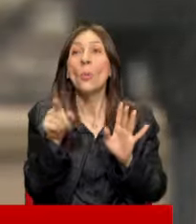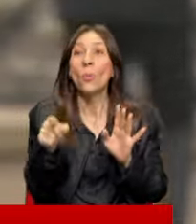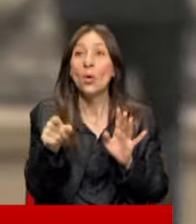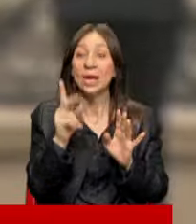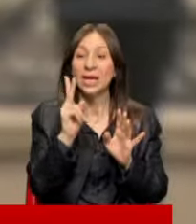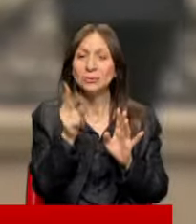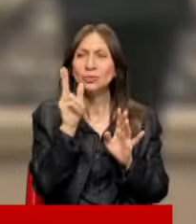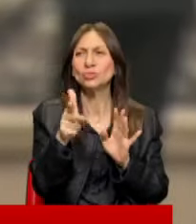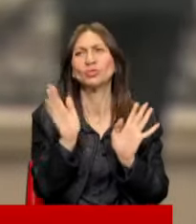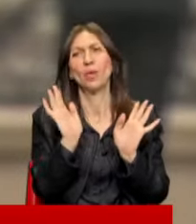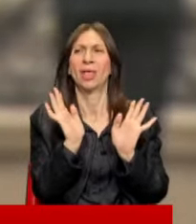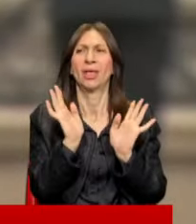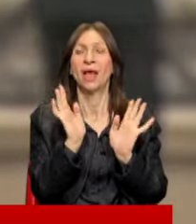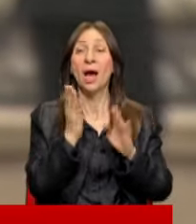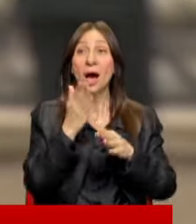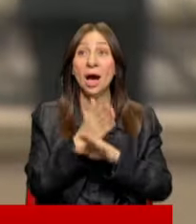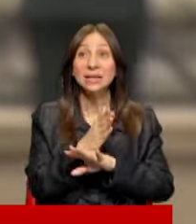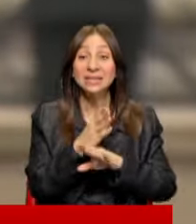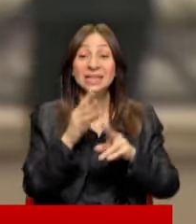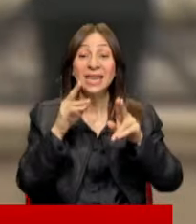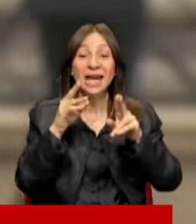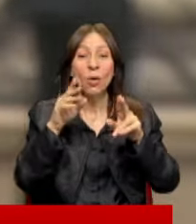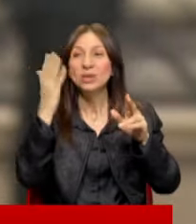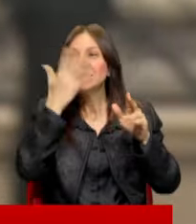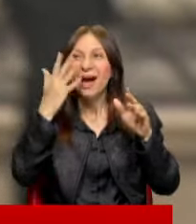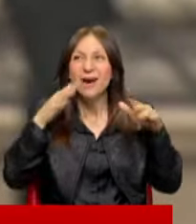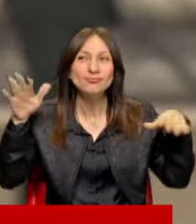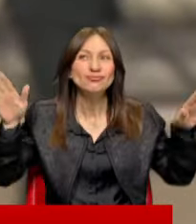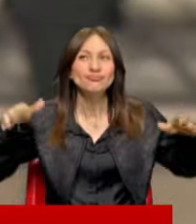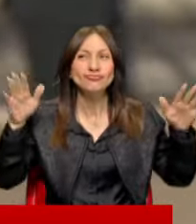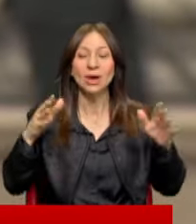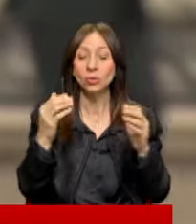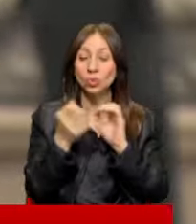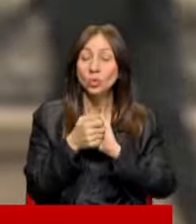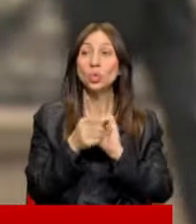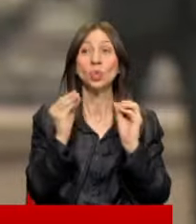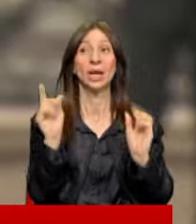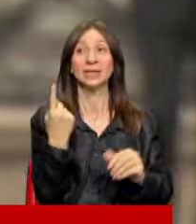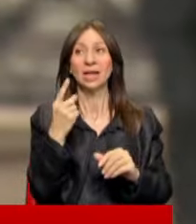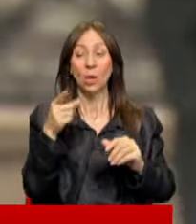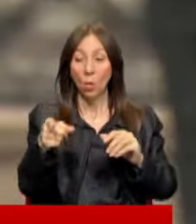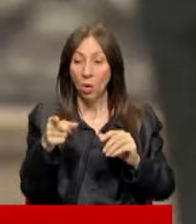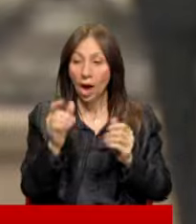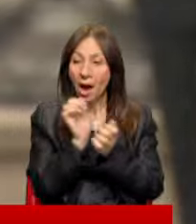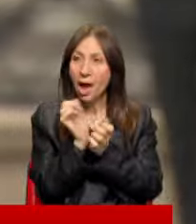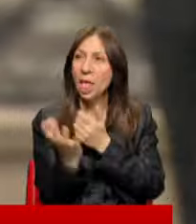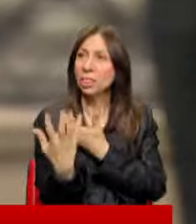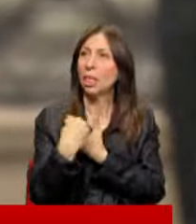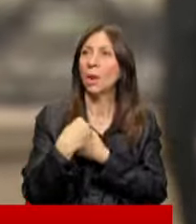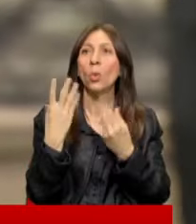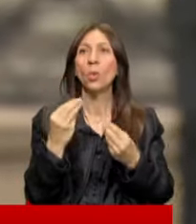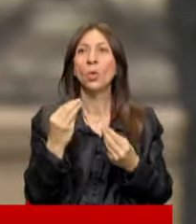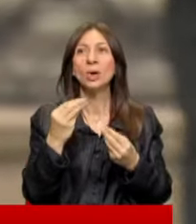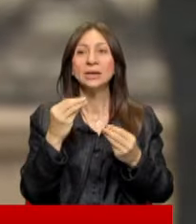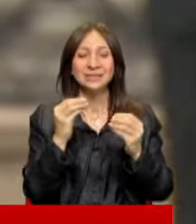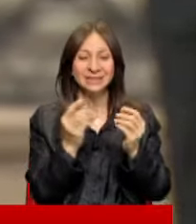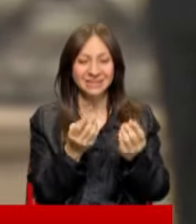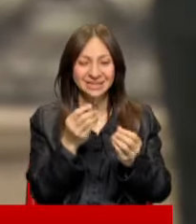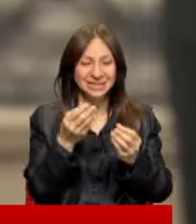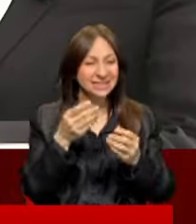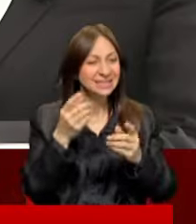2-3 gün süren bir şey. Asıl kargayla olan dostluğu çok enteresan. Karga ailenin bir bireyi oluyor. Samanlığın hemen